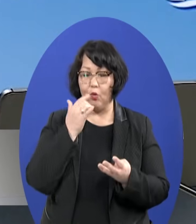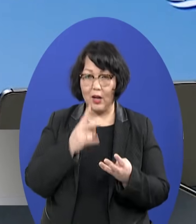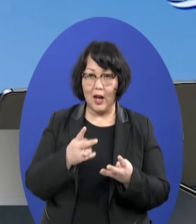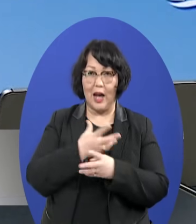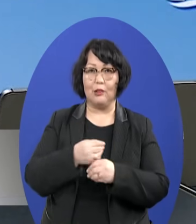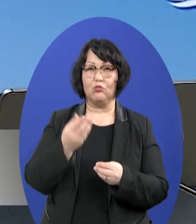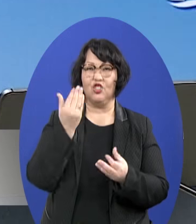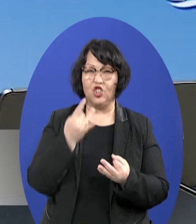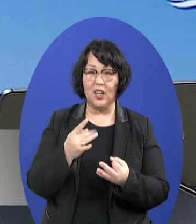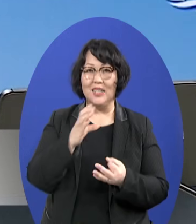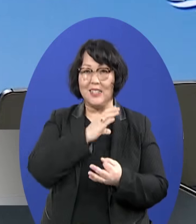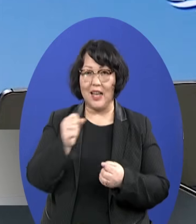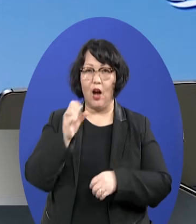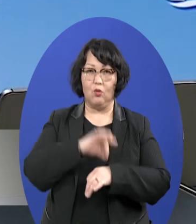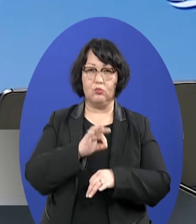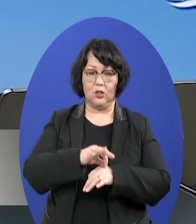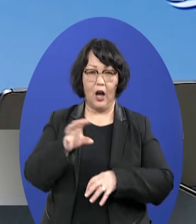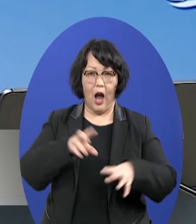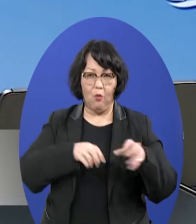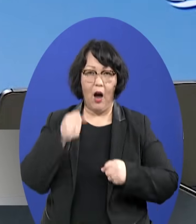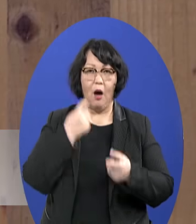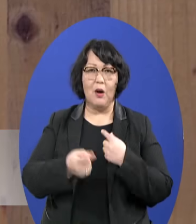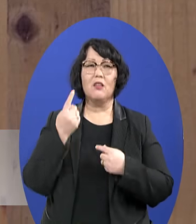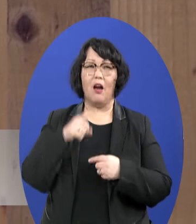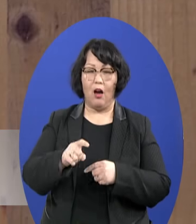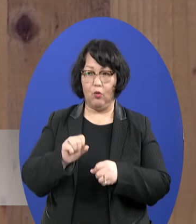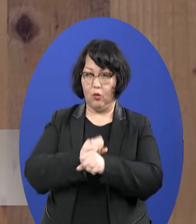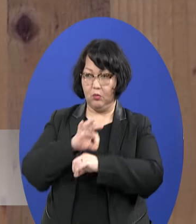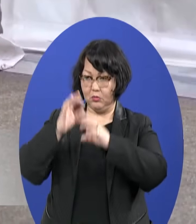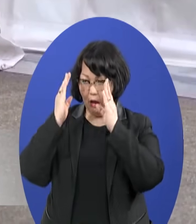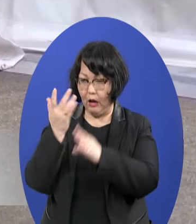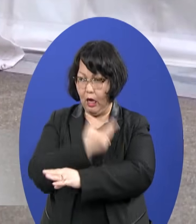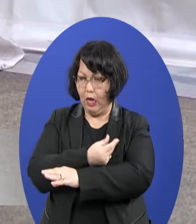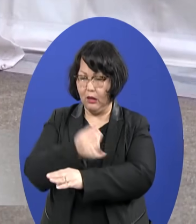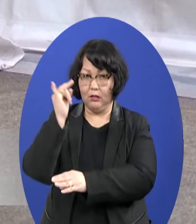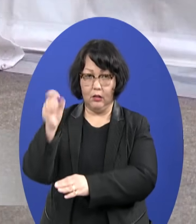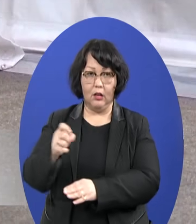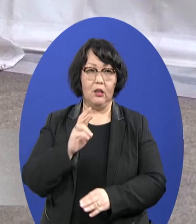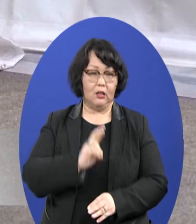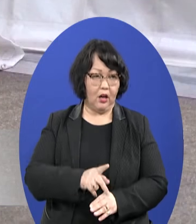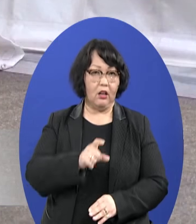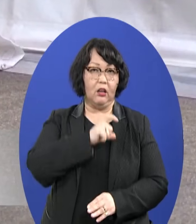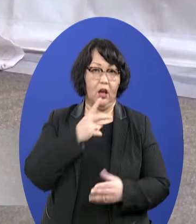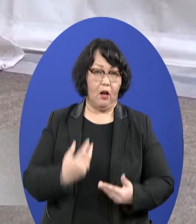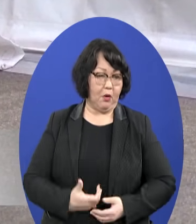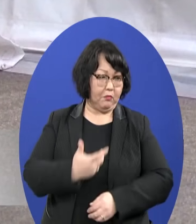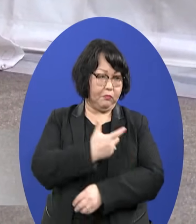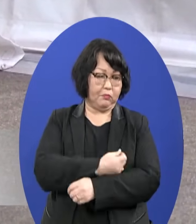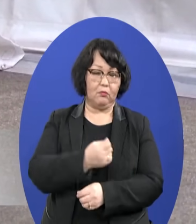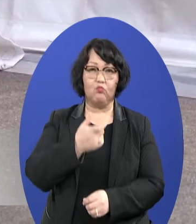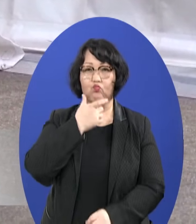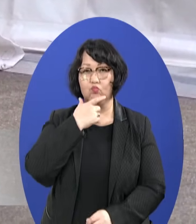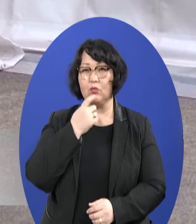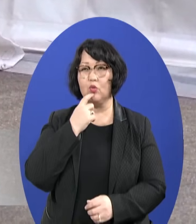саа зэрэг өвчнөд өртөх эрсдэлтэй байна гэсэн үг юм. Үүний зэрэгцээ COVID-19 цар тахлыг ялан